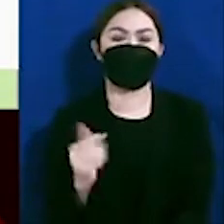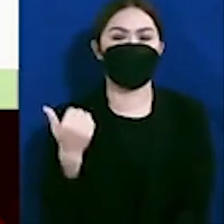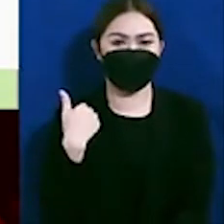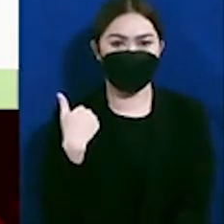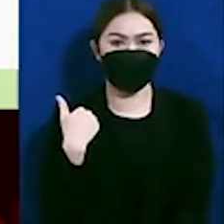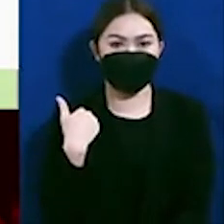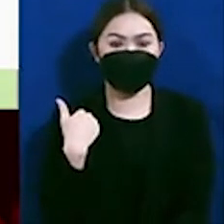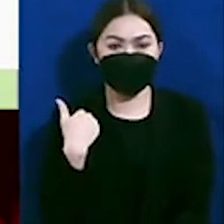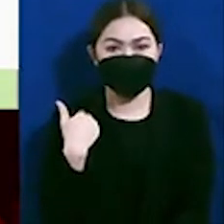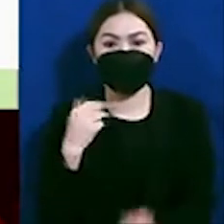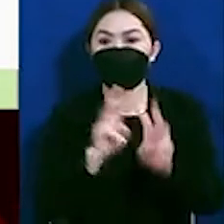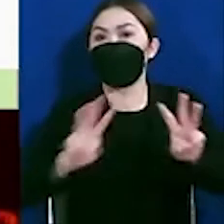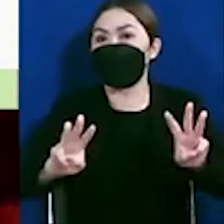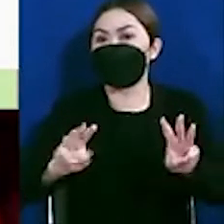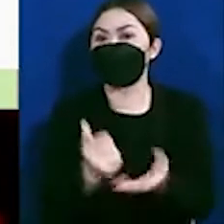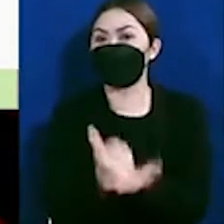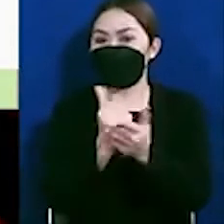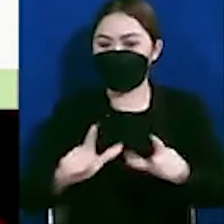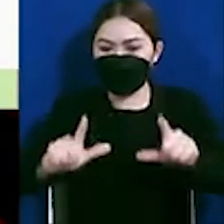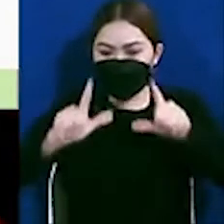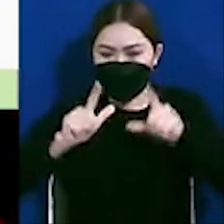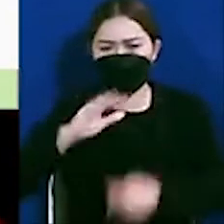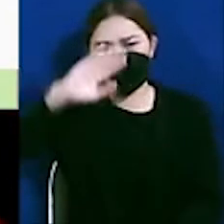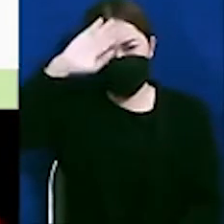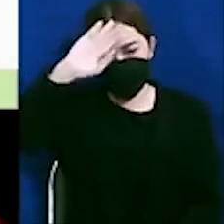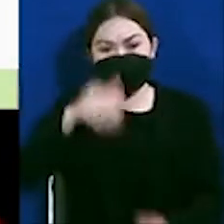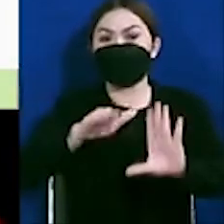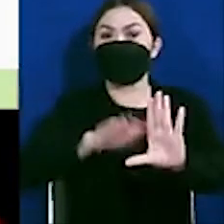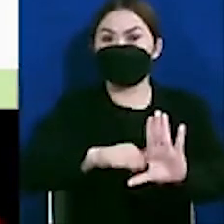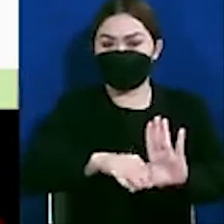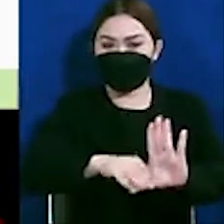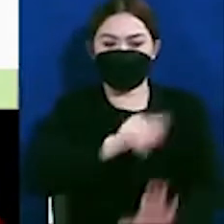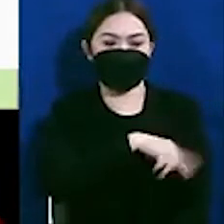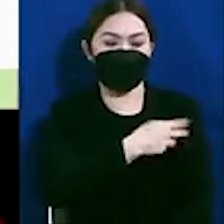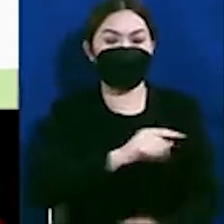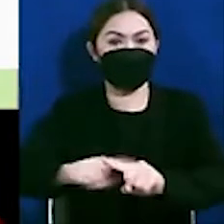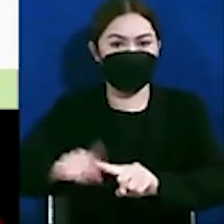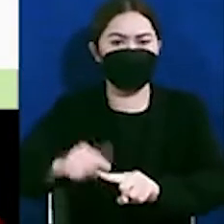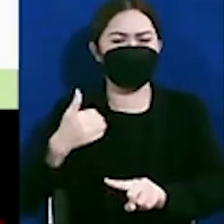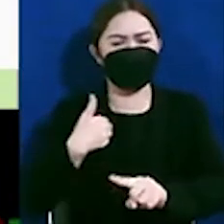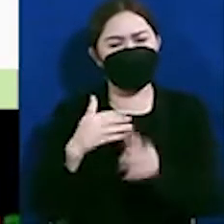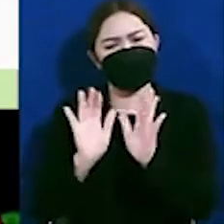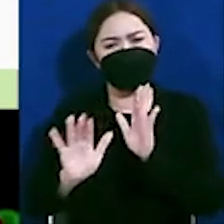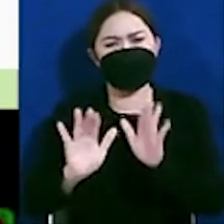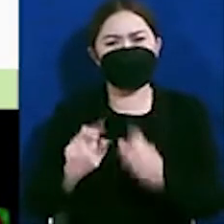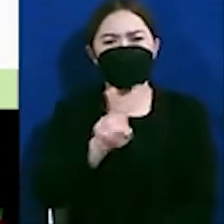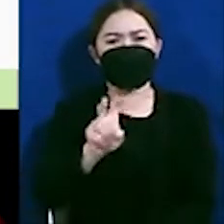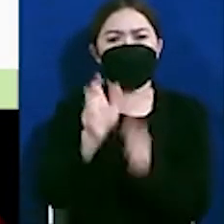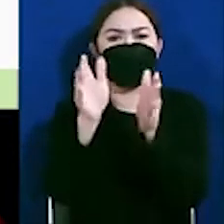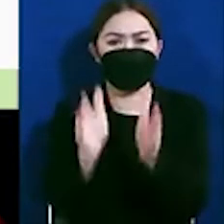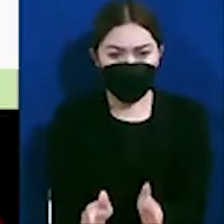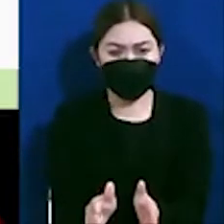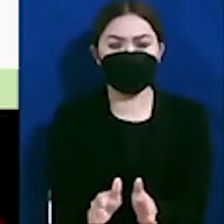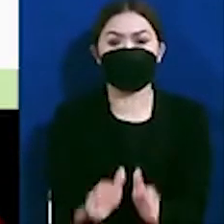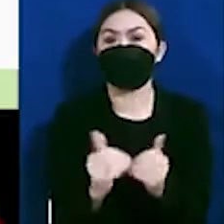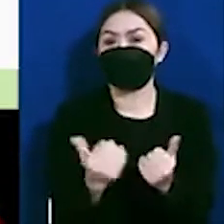มีในส่วนของเว็บต่างๆที่เอาคนไข้กำลังจะมีมาขึ้นทะเบียนกับโรงพยาบาลต่างๆอีกประมาณ200ลายนะ